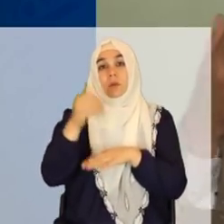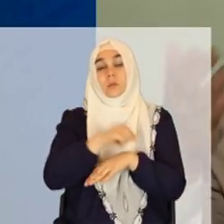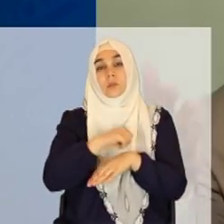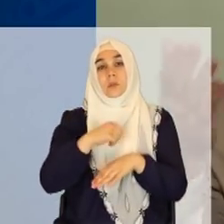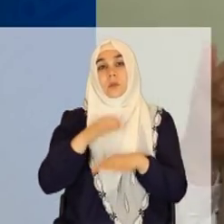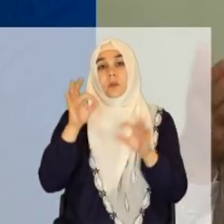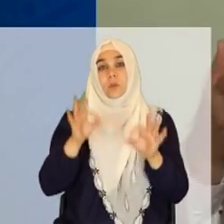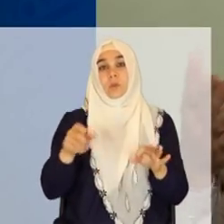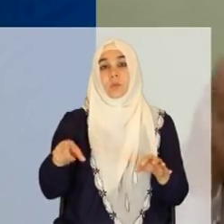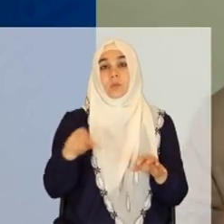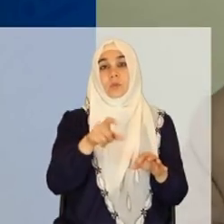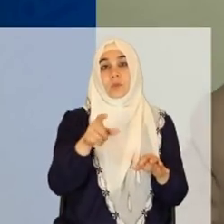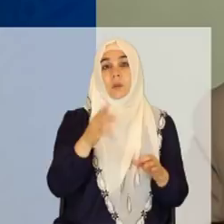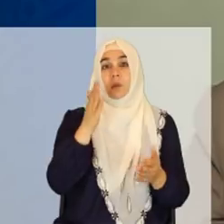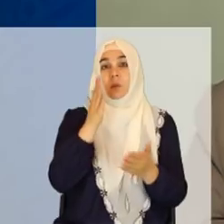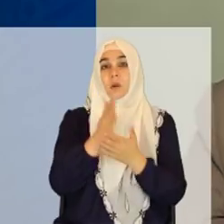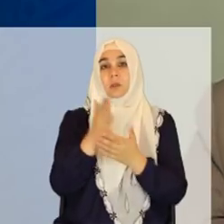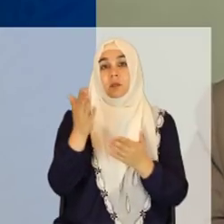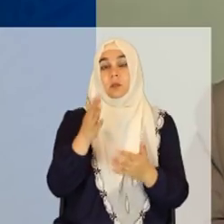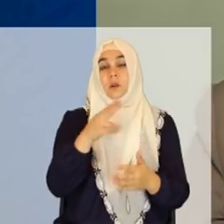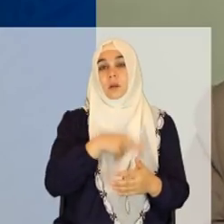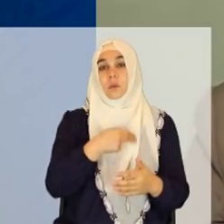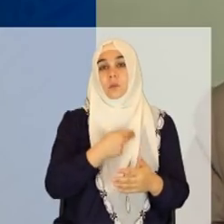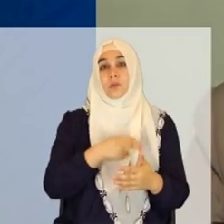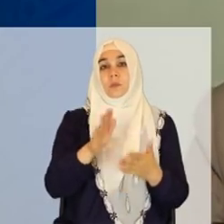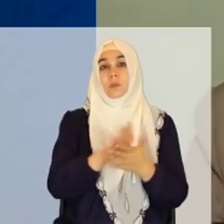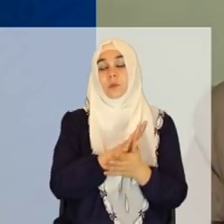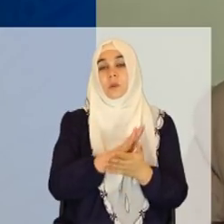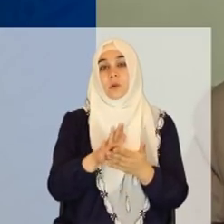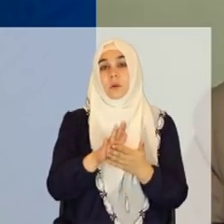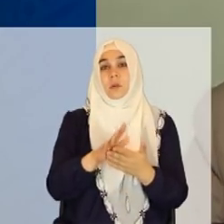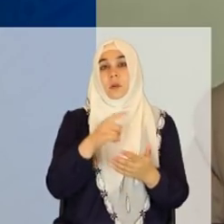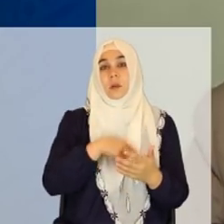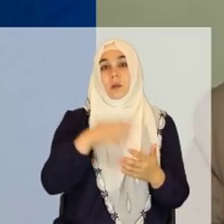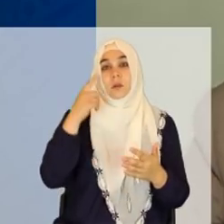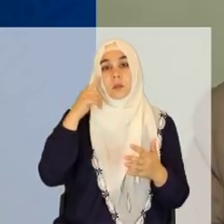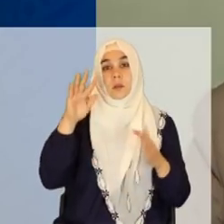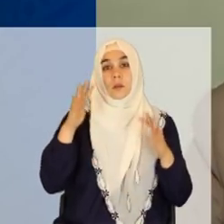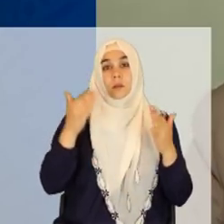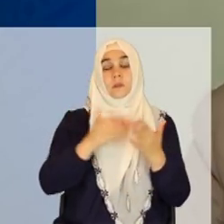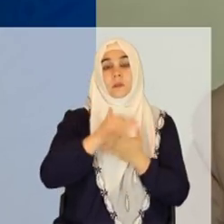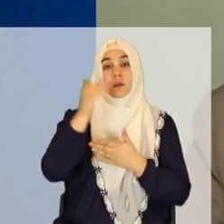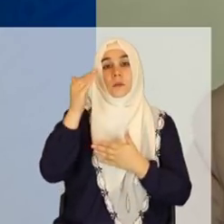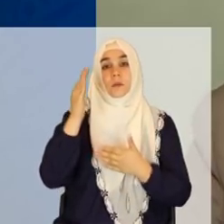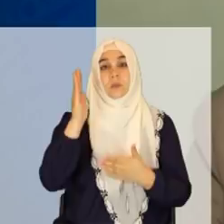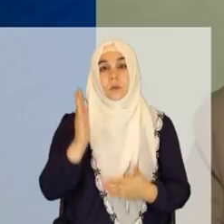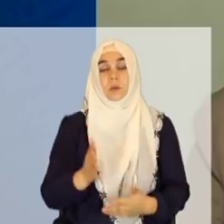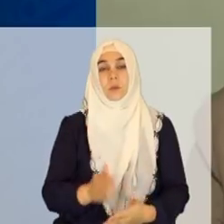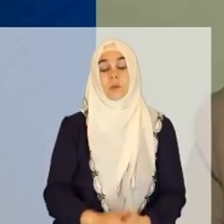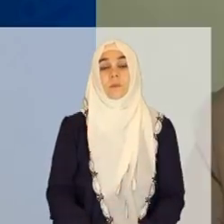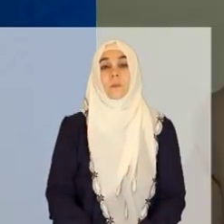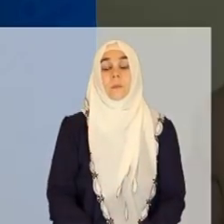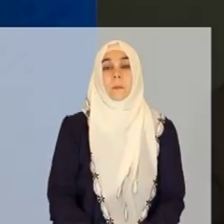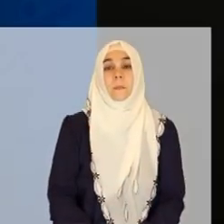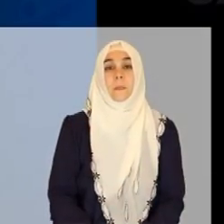bizni to'g'ri yo'lga yo'llayapti, qalbimizni poklayapti, axloqimizni yuksak darajaga